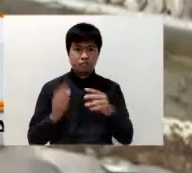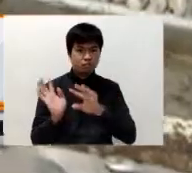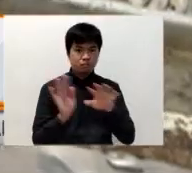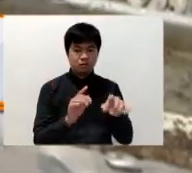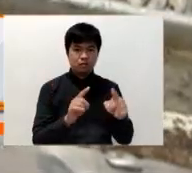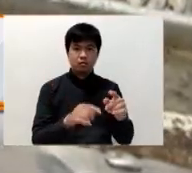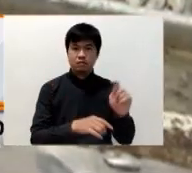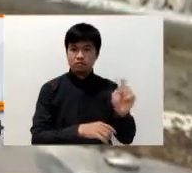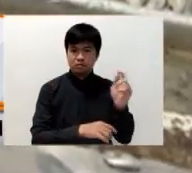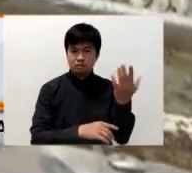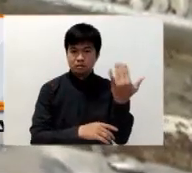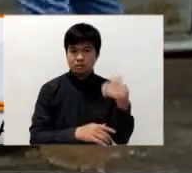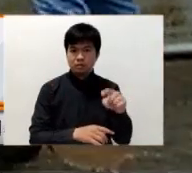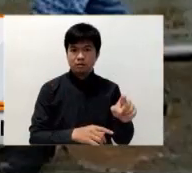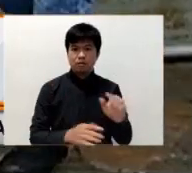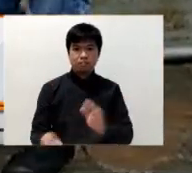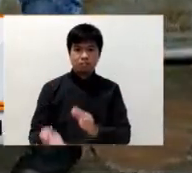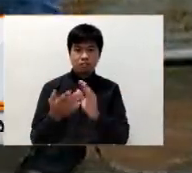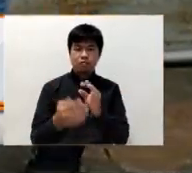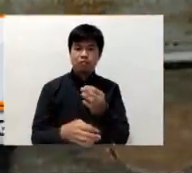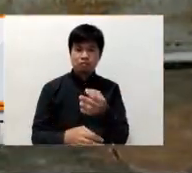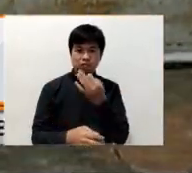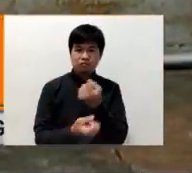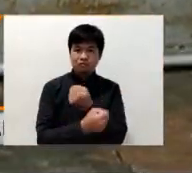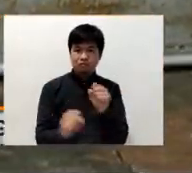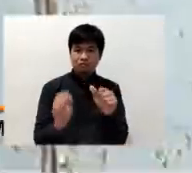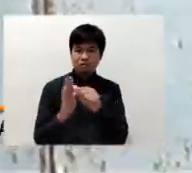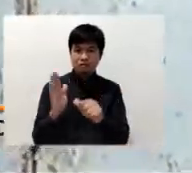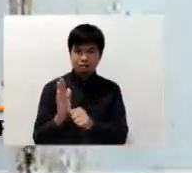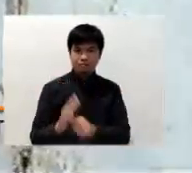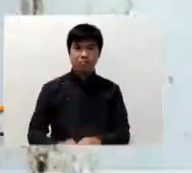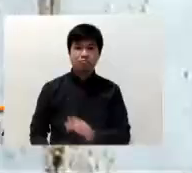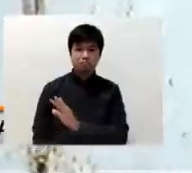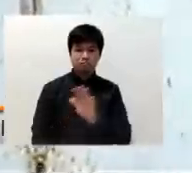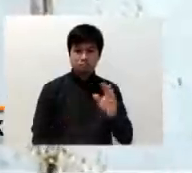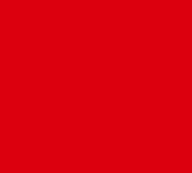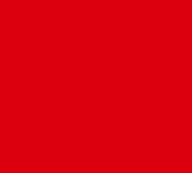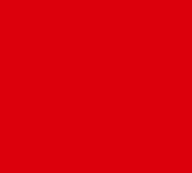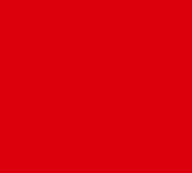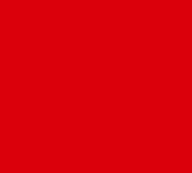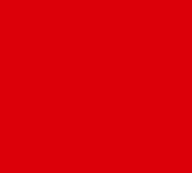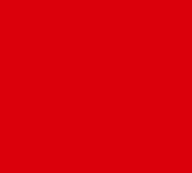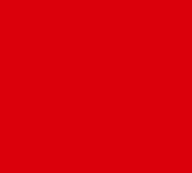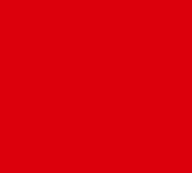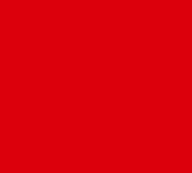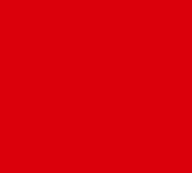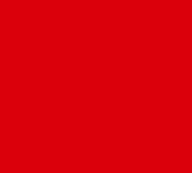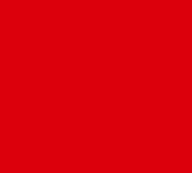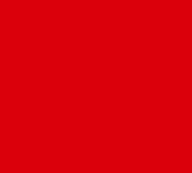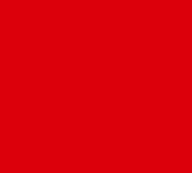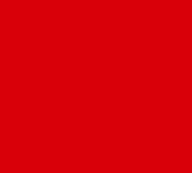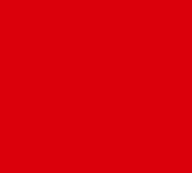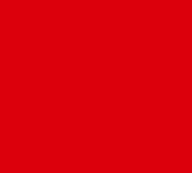sa paglabag sa Food Safety Act. Nagbabalita mula sa frontline, Brian Basa, News 5. Mga kapatid,